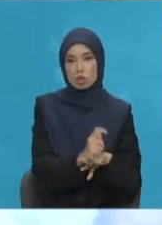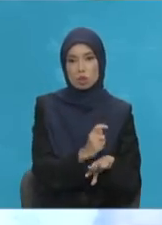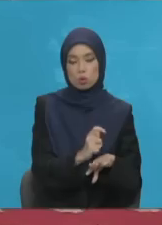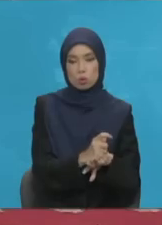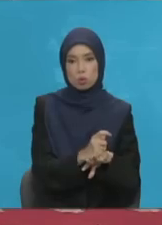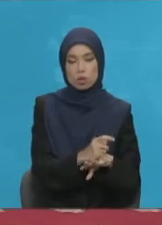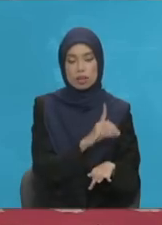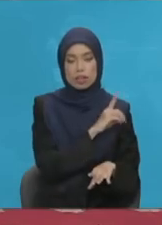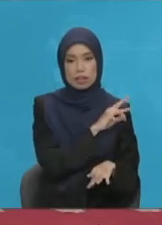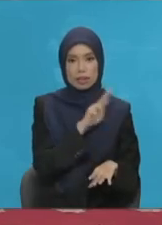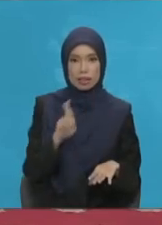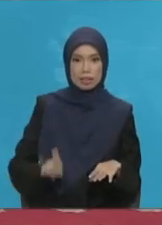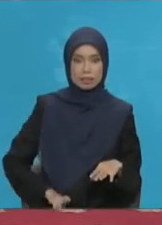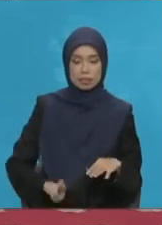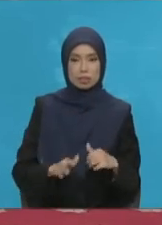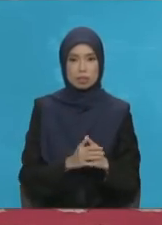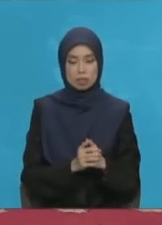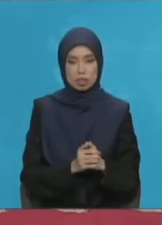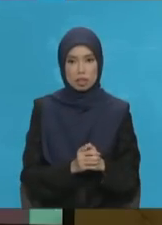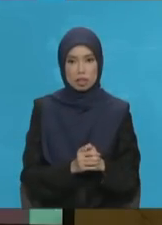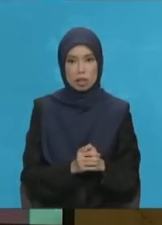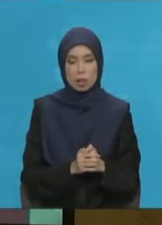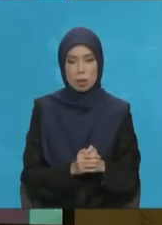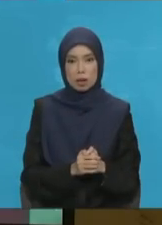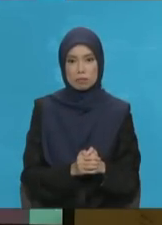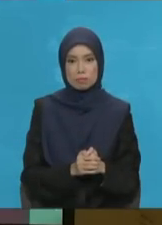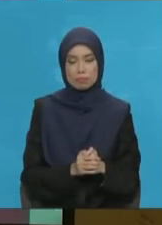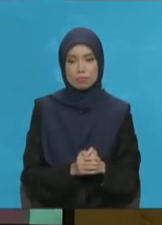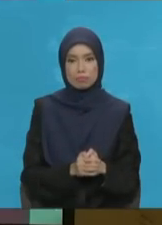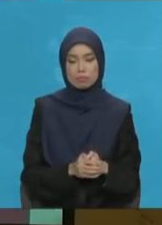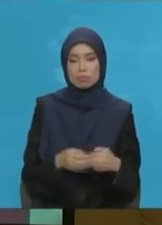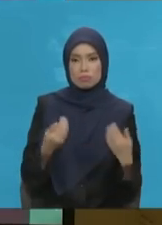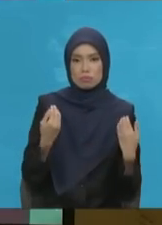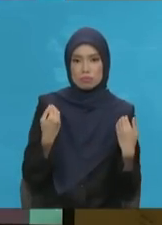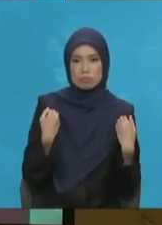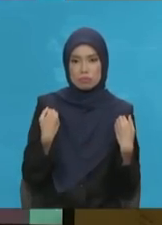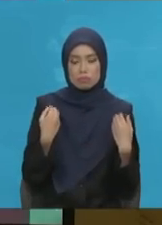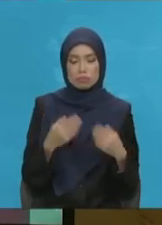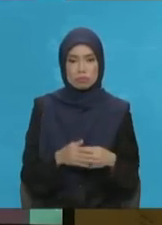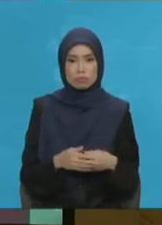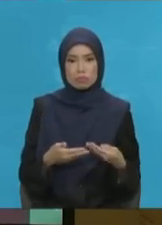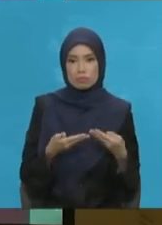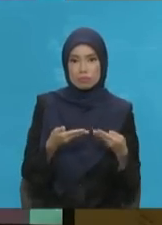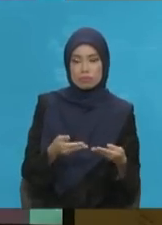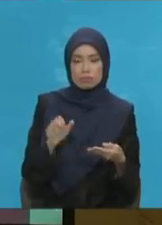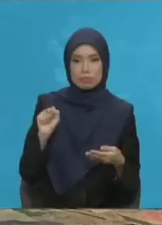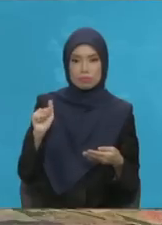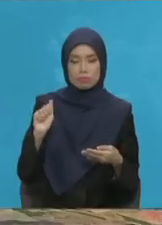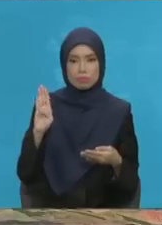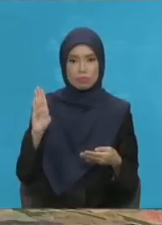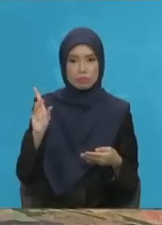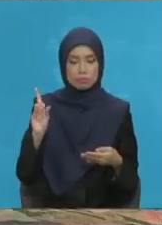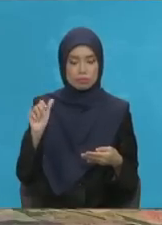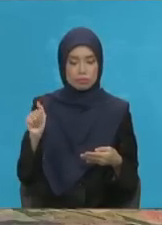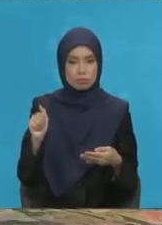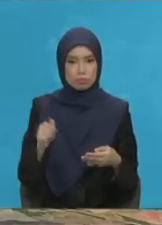yang dibolehkan Pih orang kaya Laila pahlawan kemudian menyembahkan Sabda yang dijunjungnya kepada yang amat